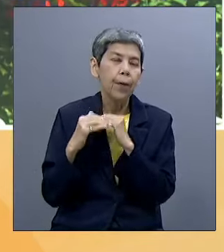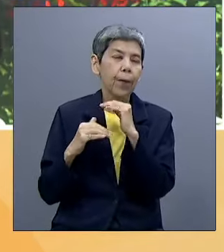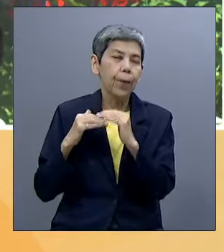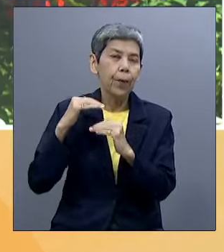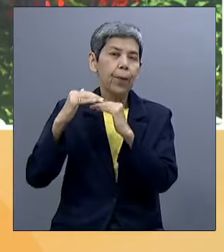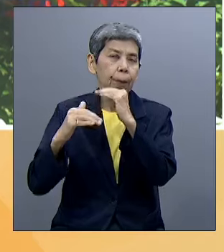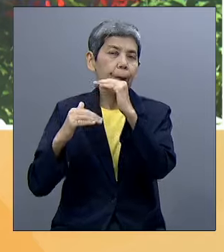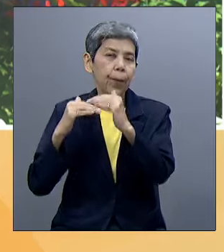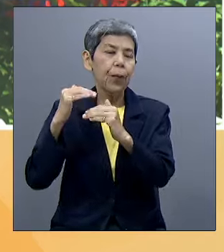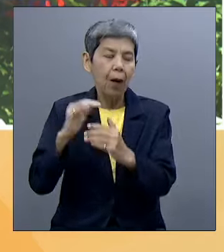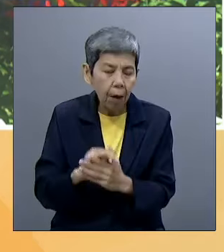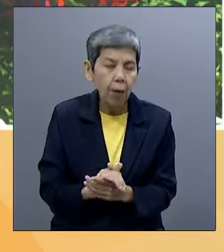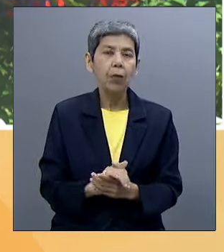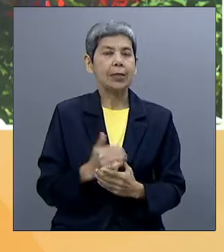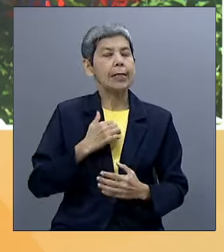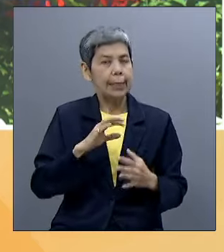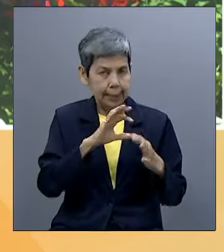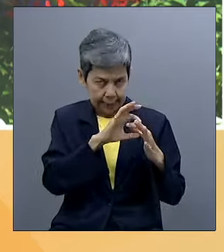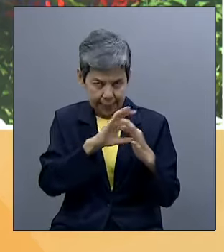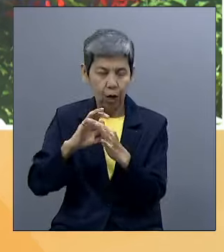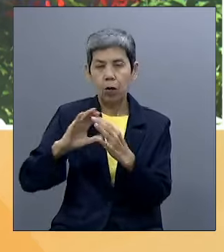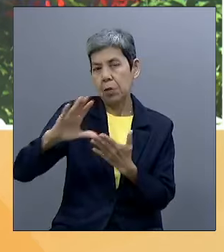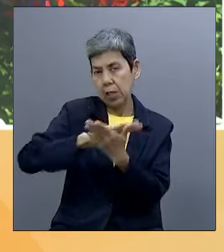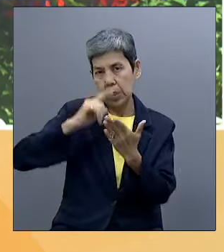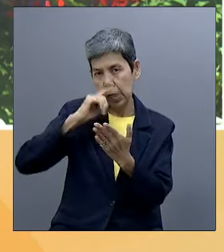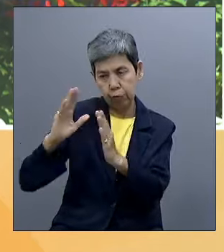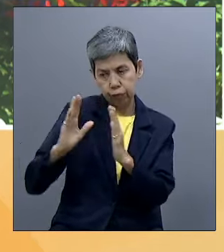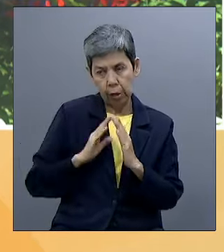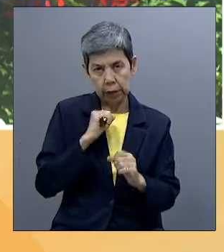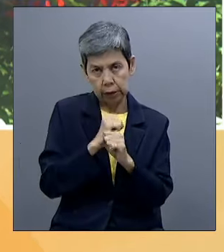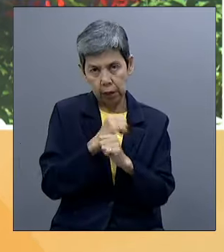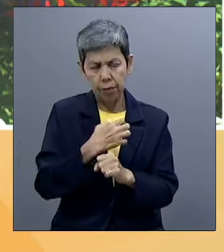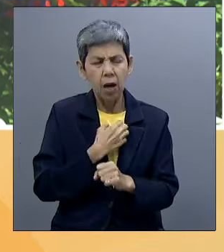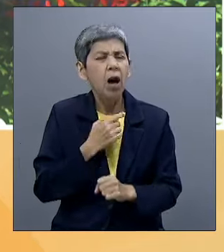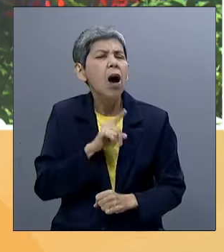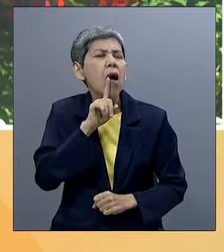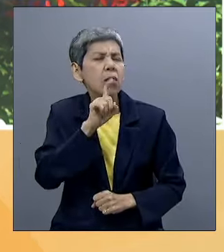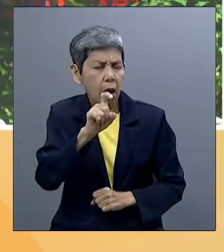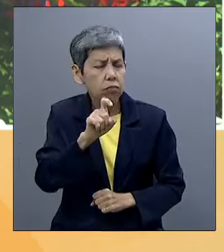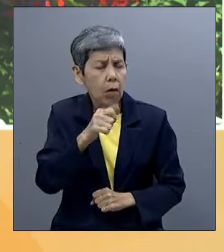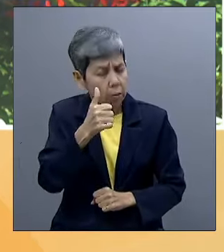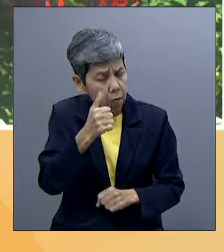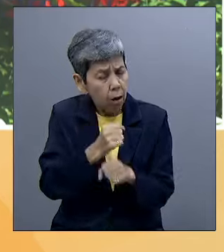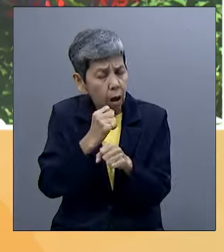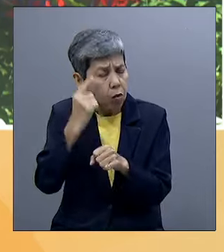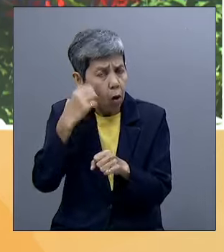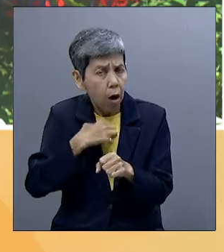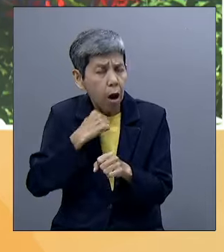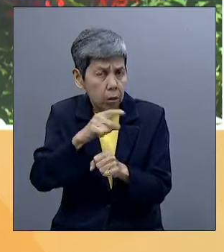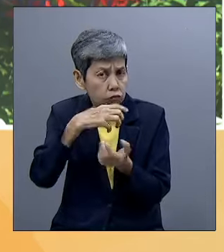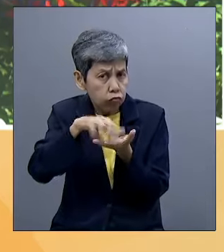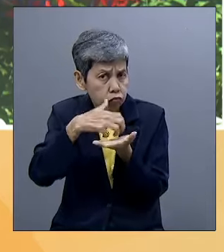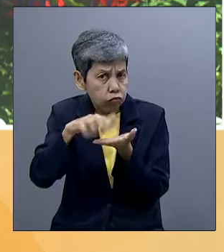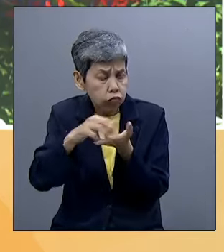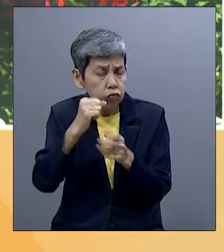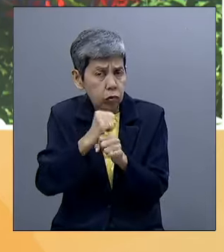คิดนี้เนี่ยก็อาจจะต้องถูกนำมาใช้กับประเทศไทยจริงๆครับอยากให้อาจารย์เล่าถึงความเป็นมาถึงแนวคิดนี้หน่อยครับแนวคิด Cloud First Policy เนี่ยปก